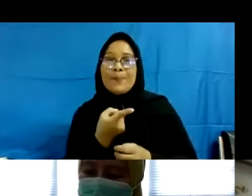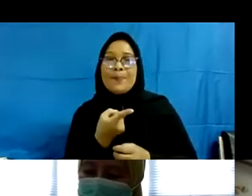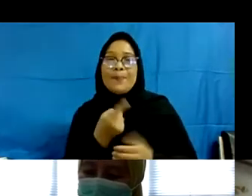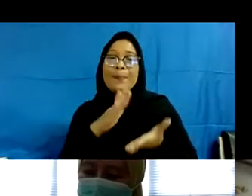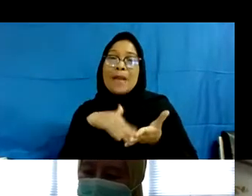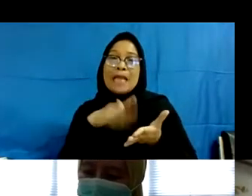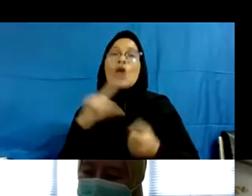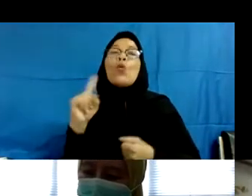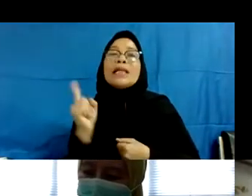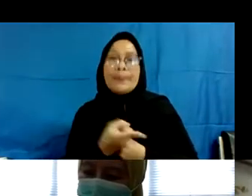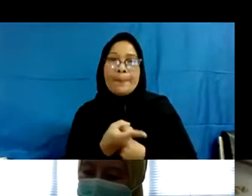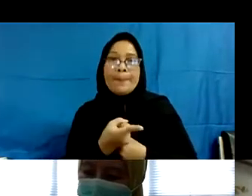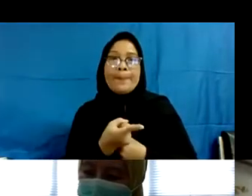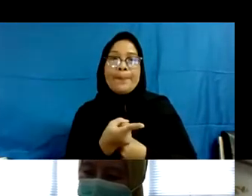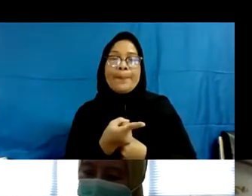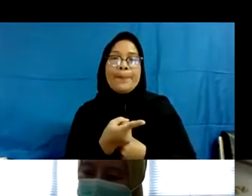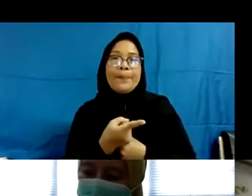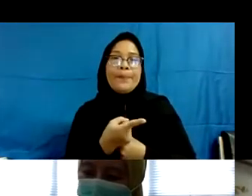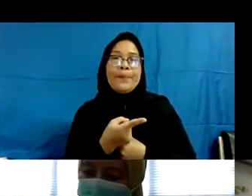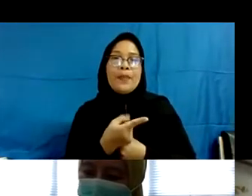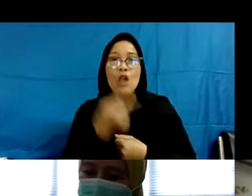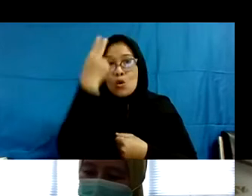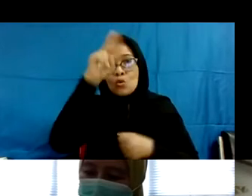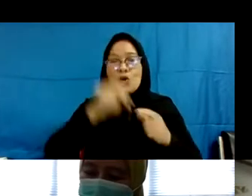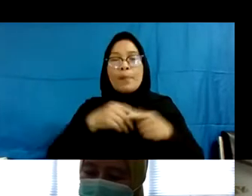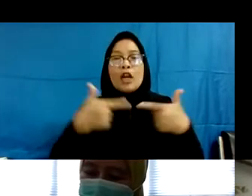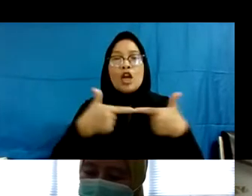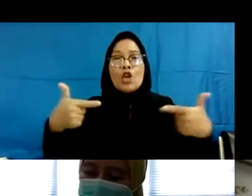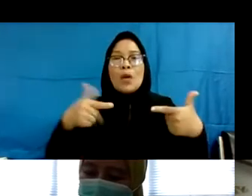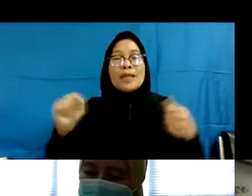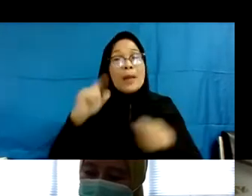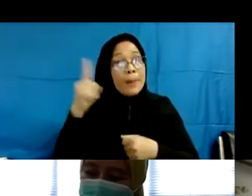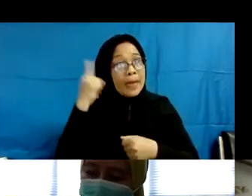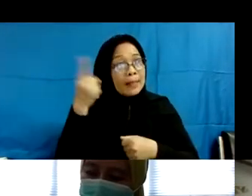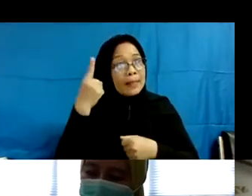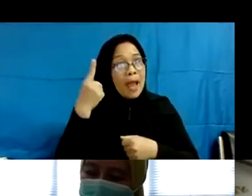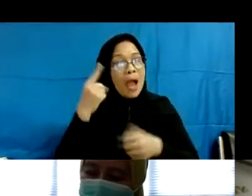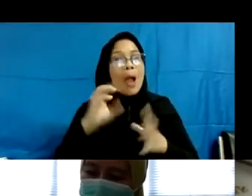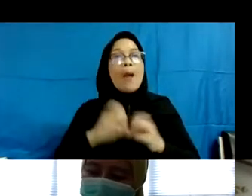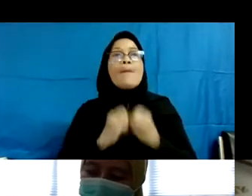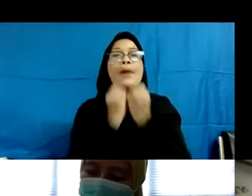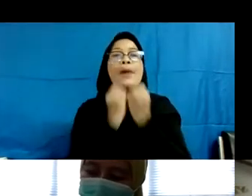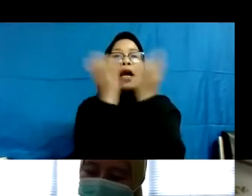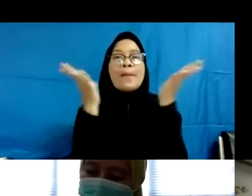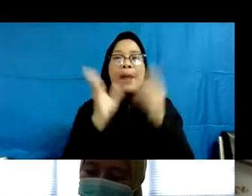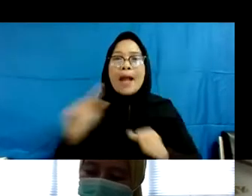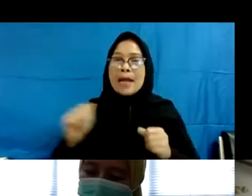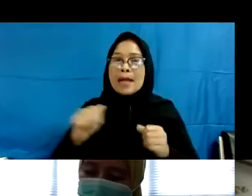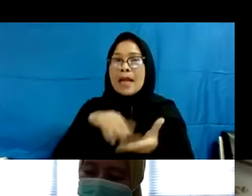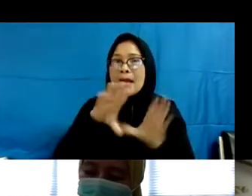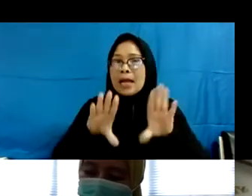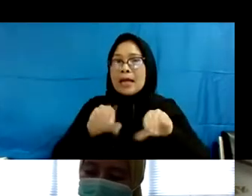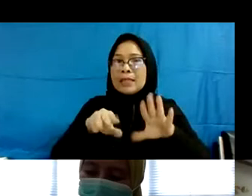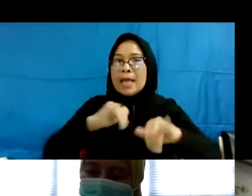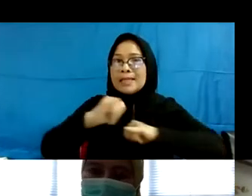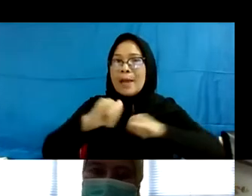pelajaran wajib. Kemudian juga untuk pengeluasannya juga di pemerintah itu mengembangkan kerjasama dengan